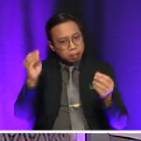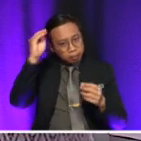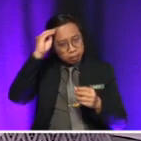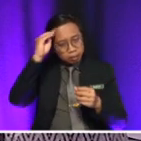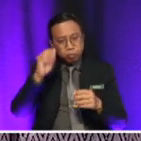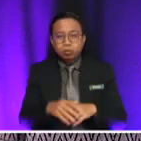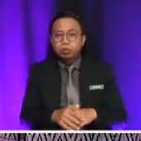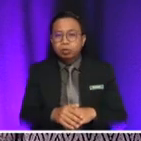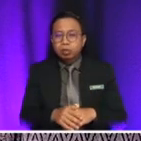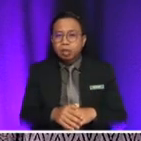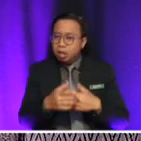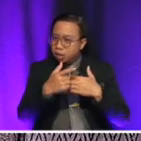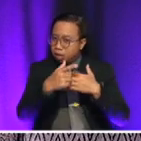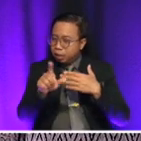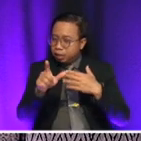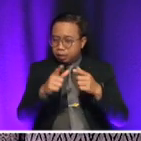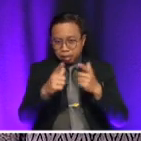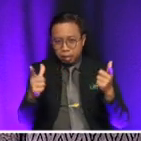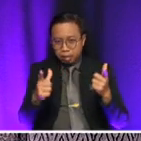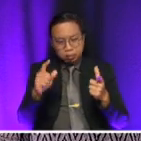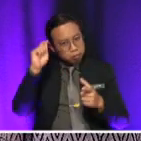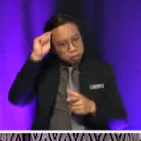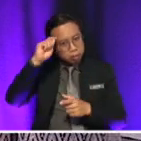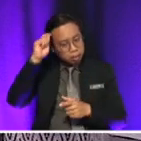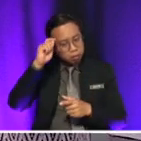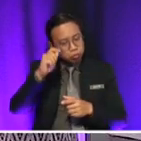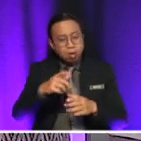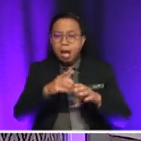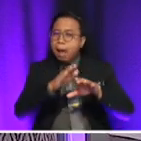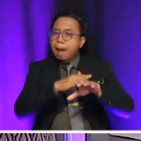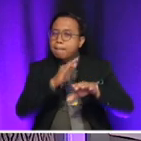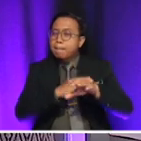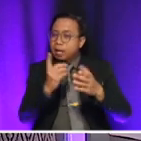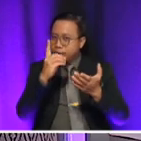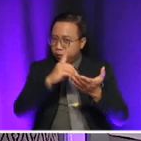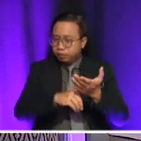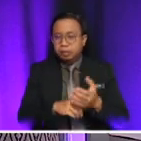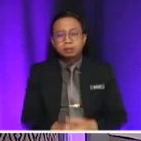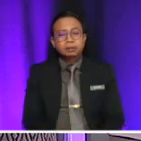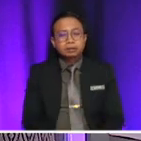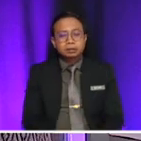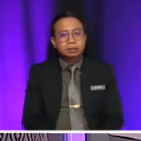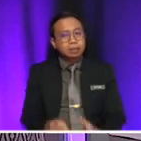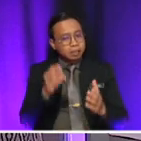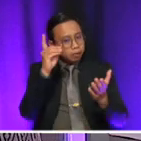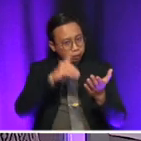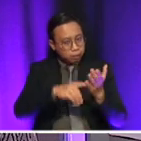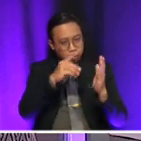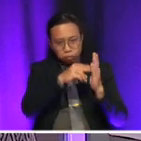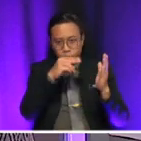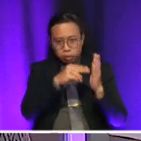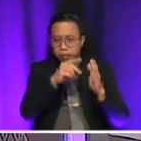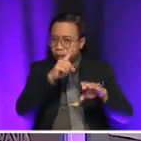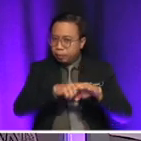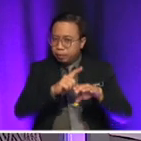Trengganu Trengganu dia agak lewat sikit mendaftar jadi Tanah Melayu pendaftaran mengundi dijalankan pada 19